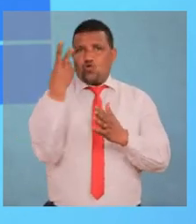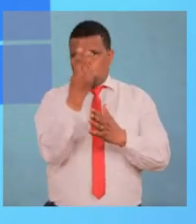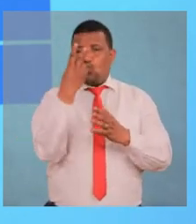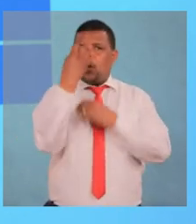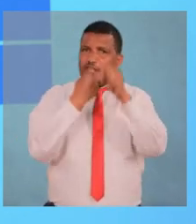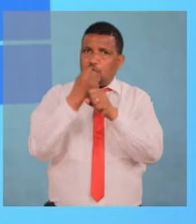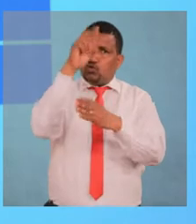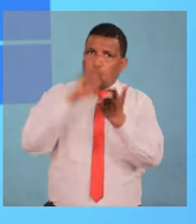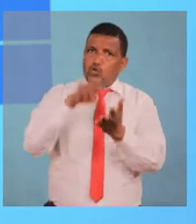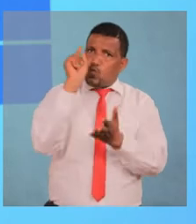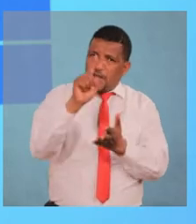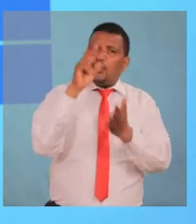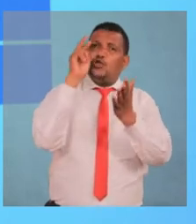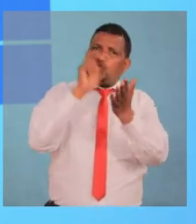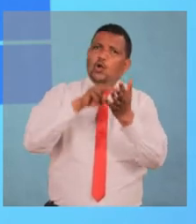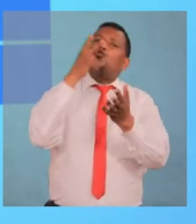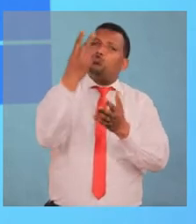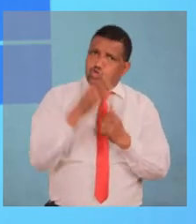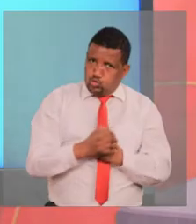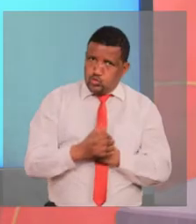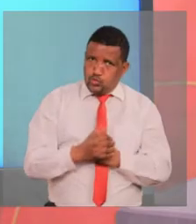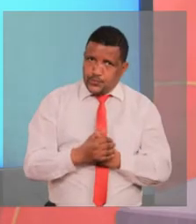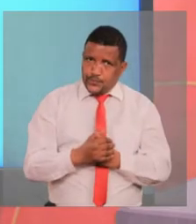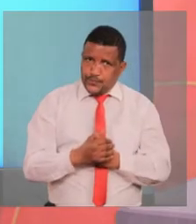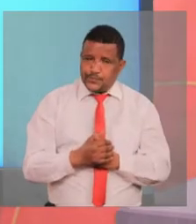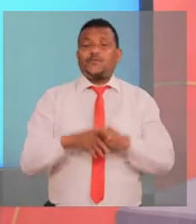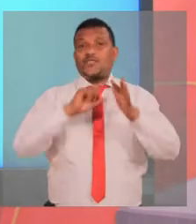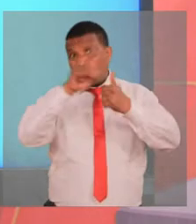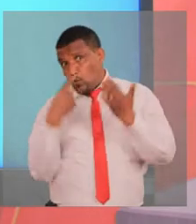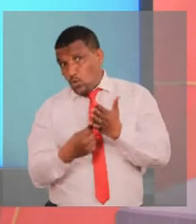सब्सक्राइब 0 0